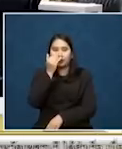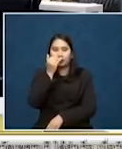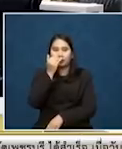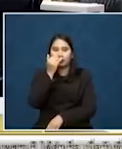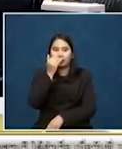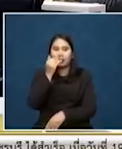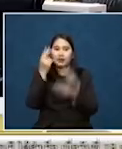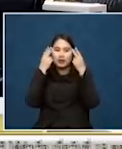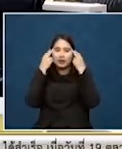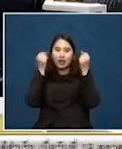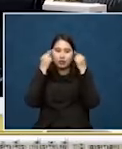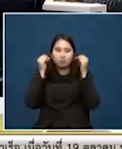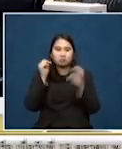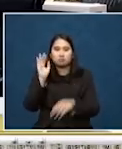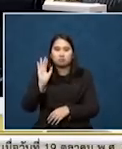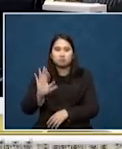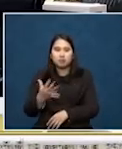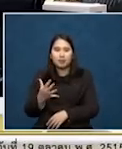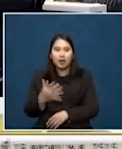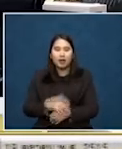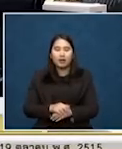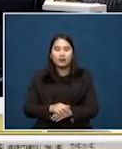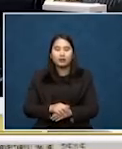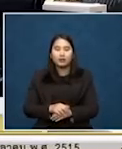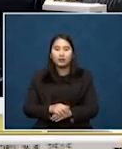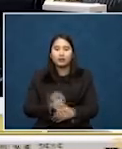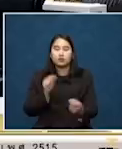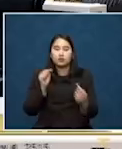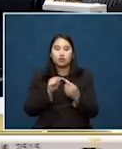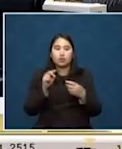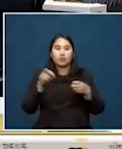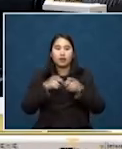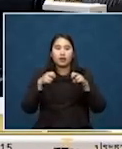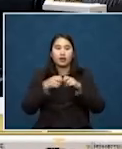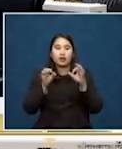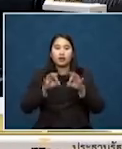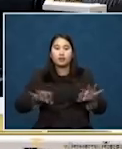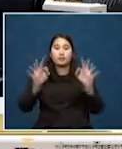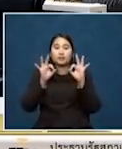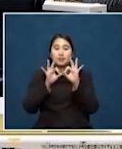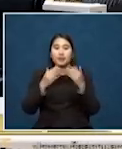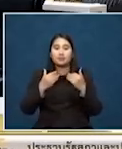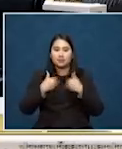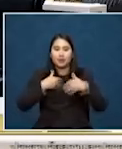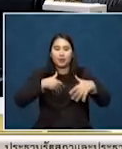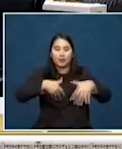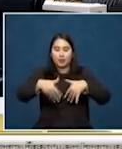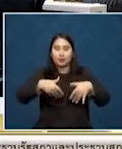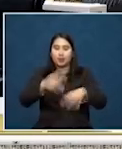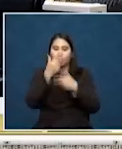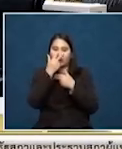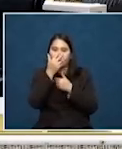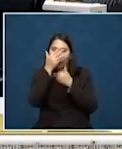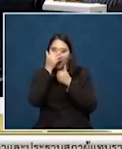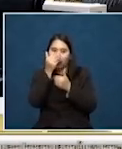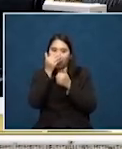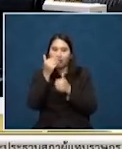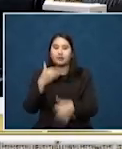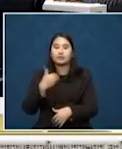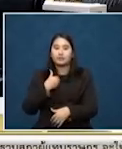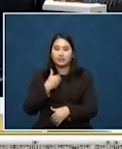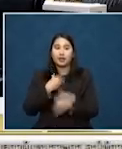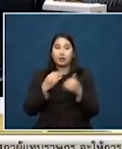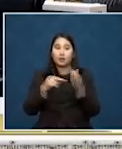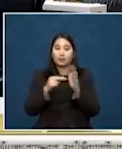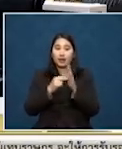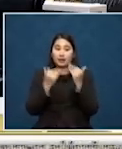มนับนิ้วละวันอาทิตย์เนี่ยตรงกับวันที่15ตุลาคมใช่ไหมคุณสถาบัน ครับ คุณสถาพรเนี่ยตามข่าวต่